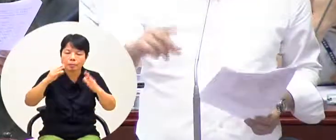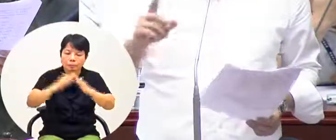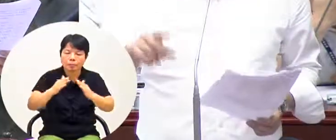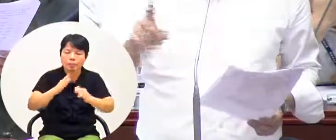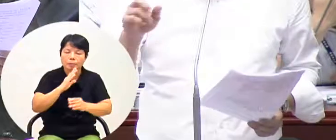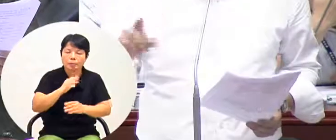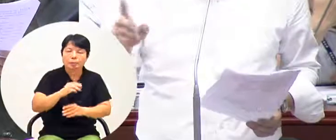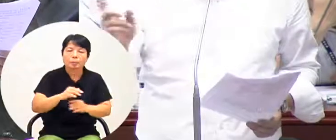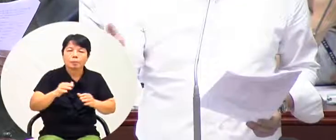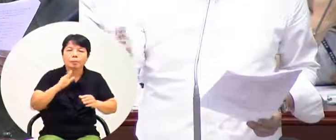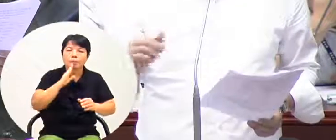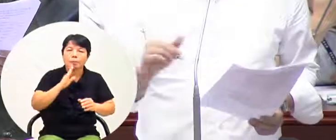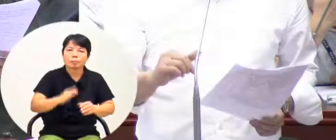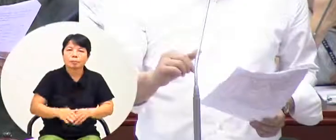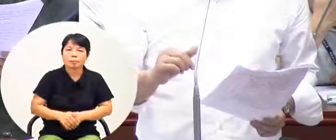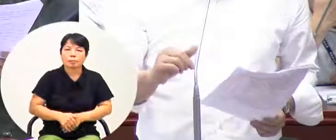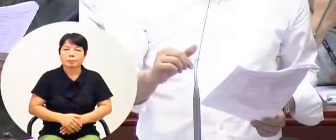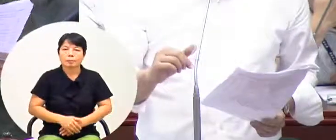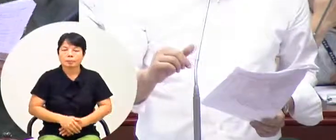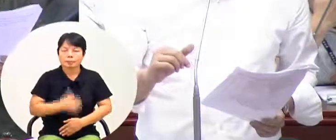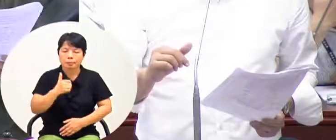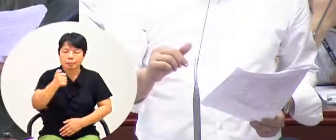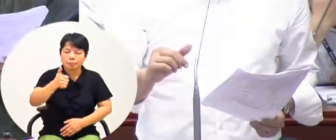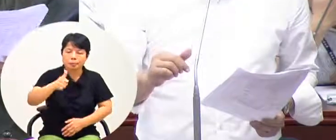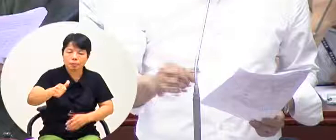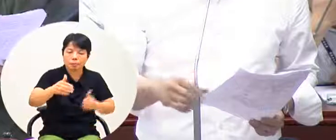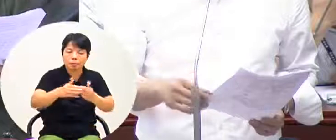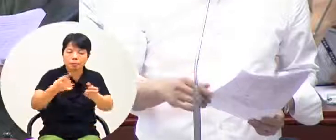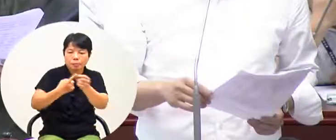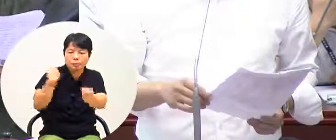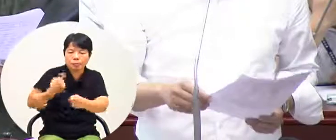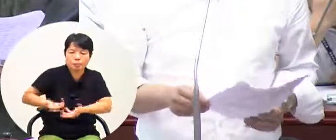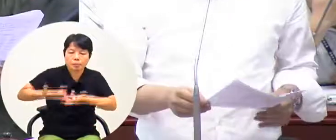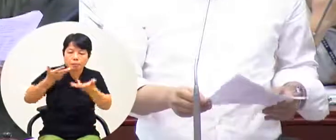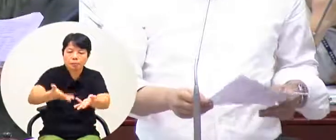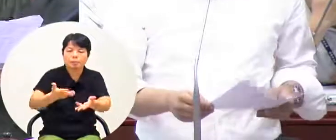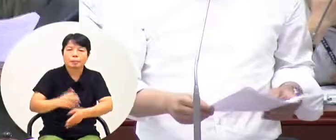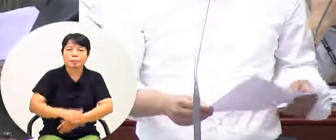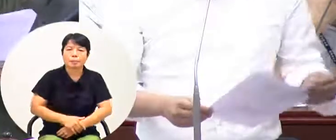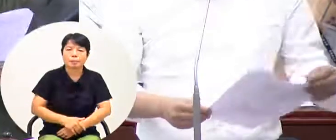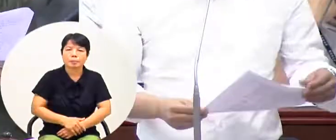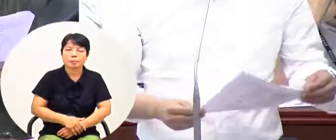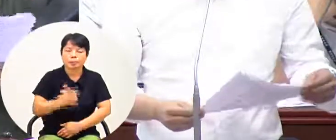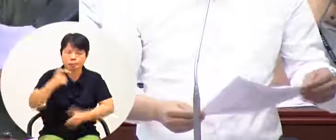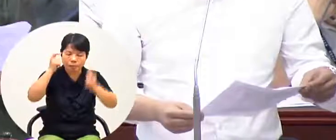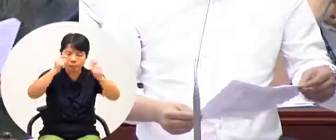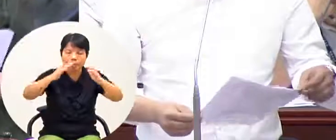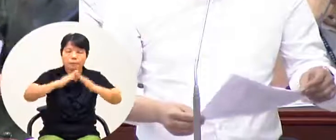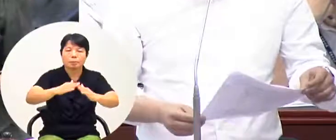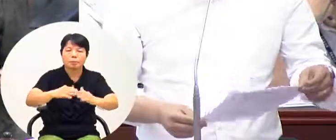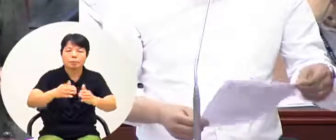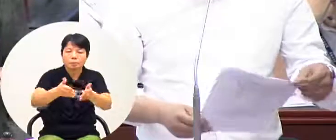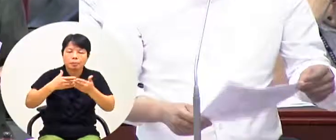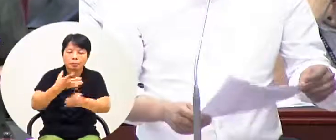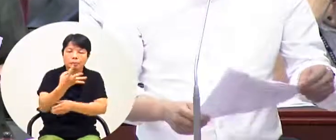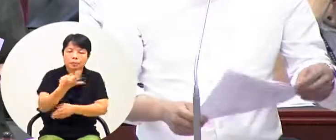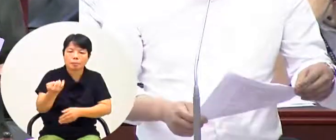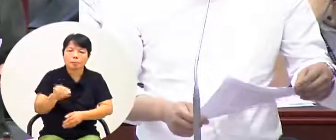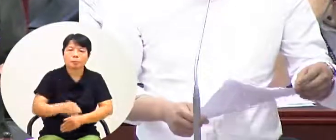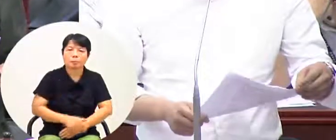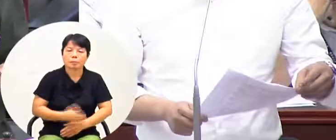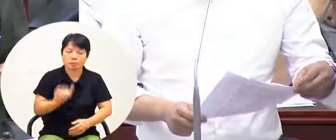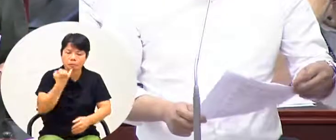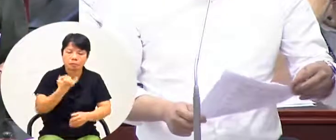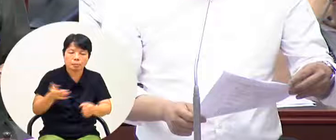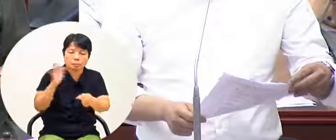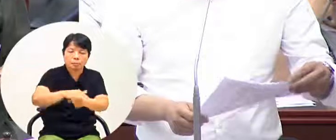对，55户是去年我们提供出来的。 那你觉得我们高雄市到底是需要多少户？ 我们 才能够满足？ 我们有曾经有请过那